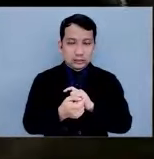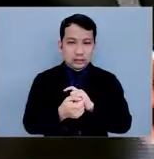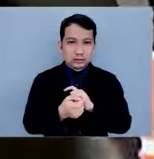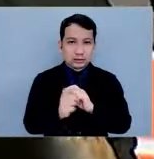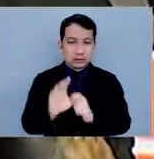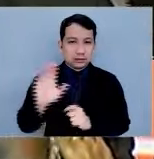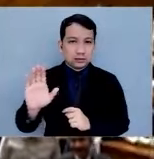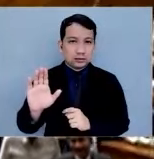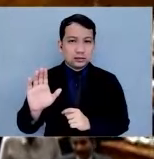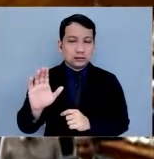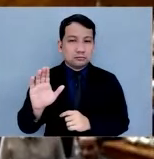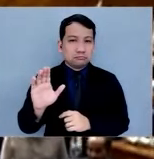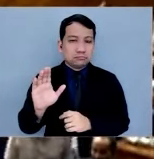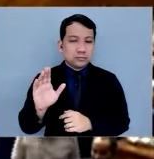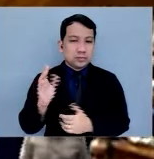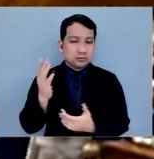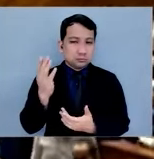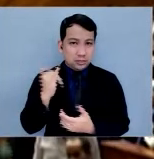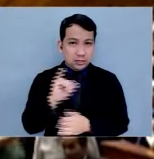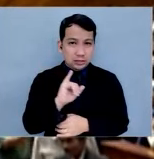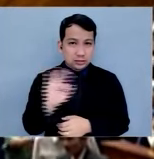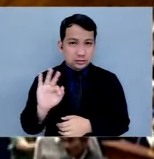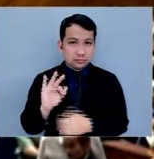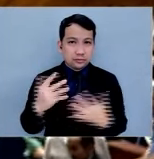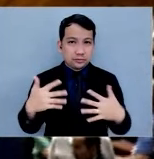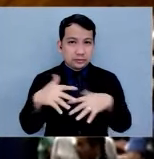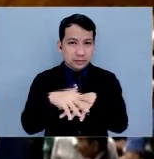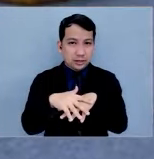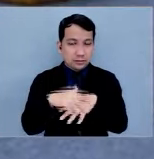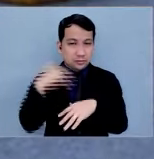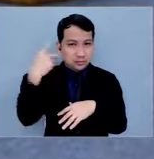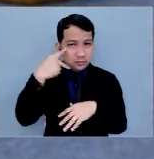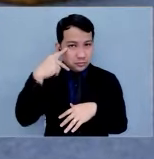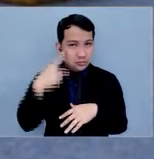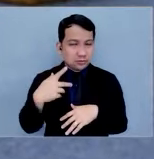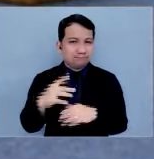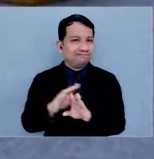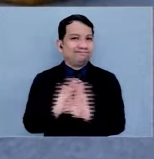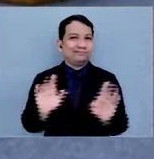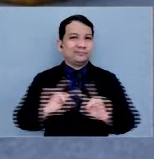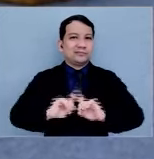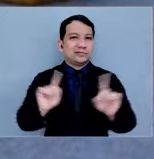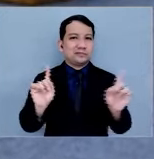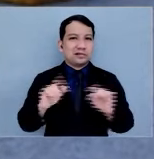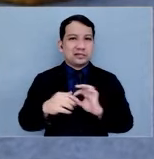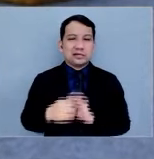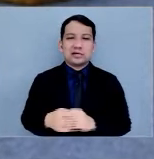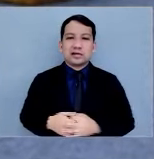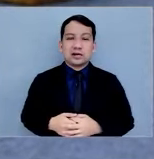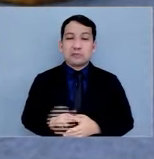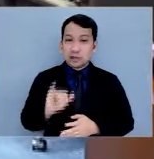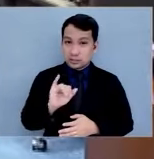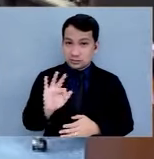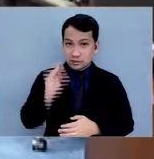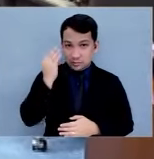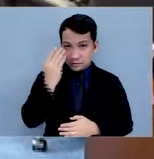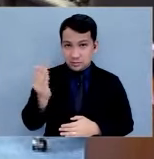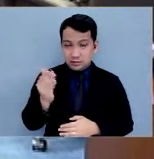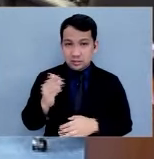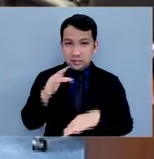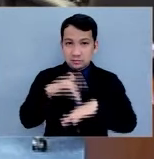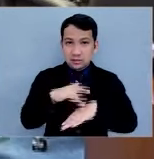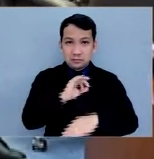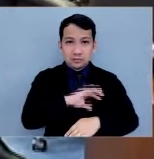saligang batas. Pero kung hahaluan ito ng politika, abay, ibang usapan na raw yan. Lalo na kung makikinabang ang mga